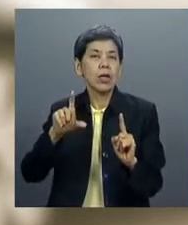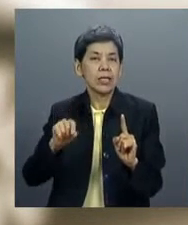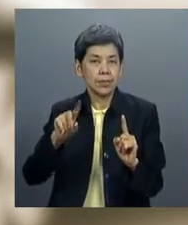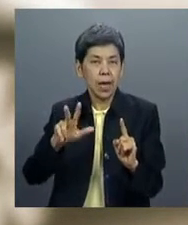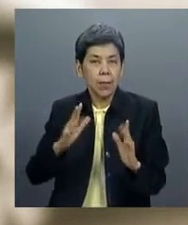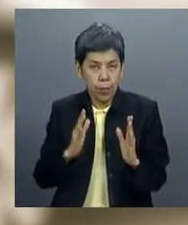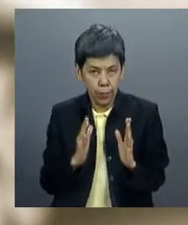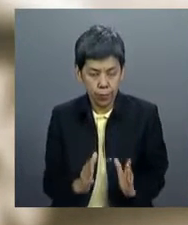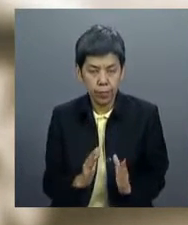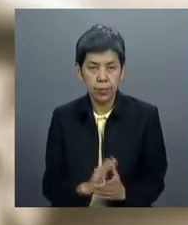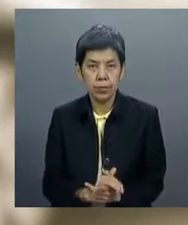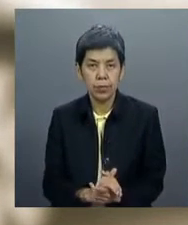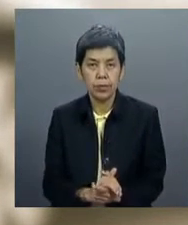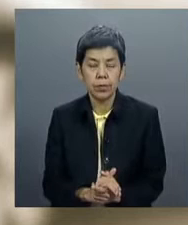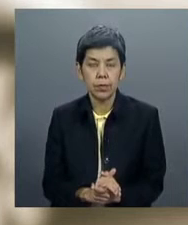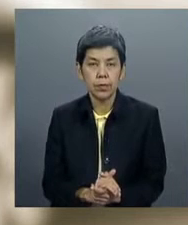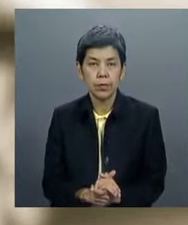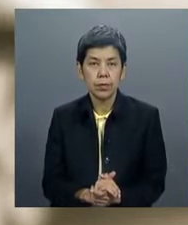12,823 คน